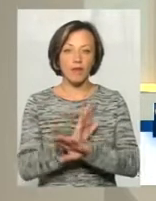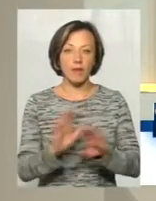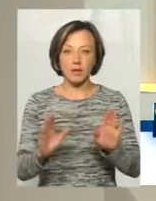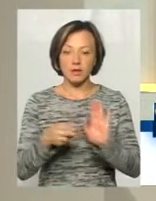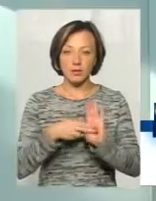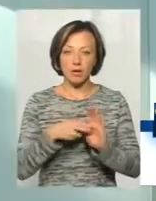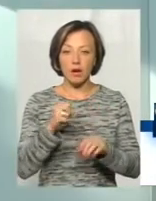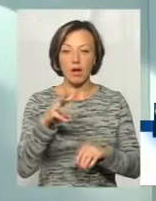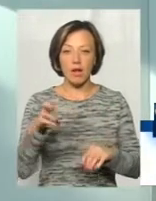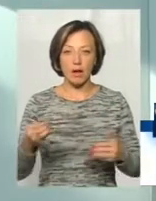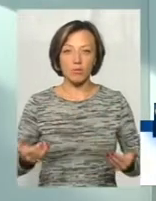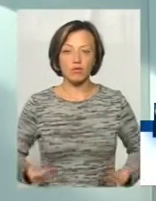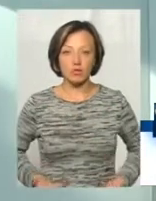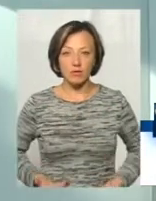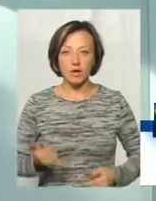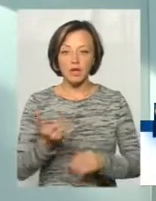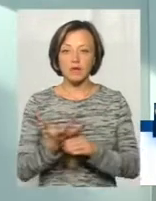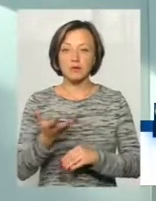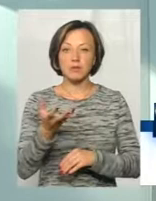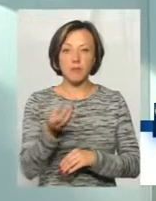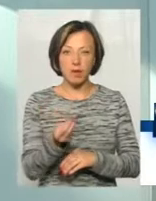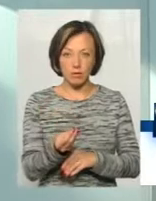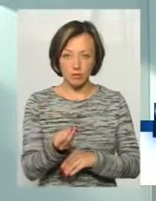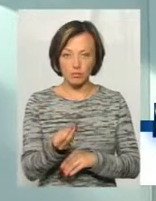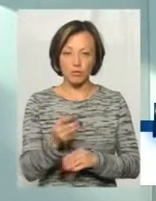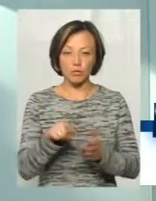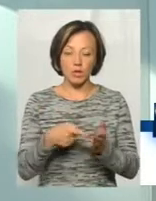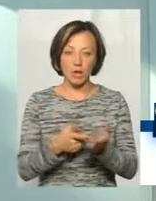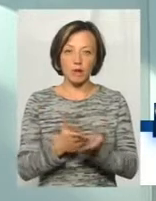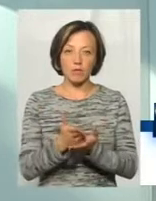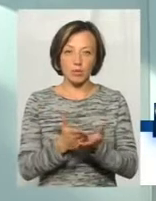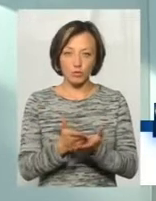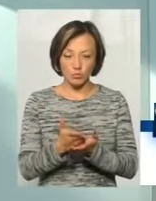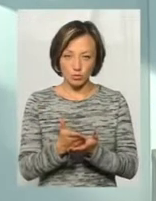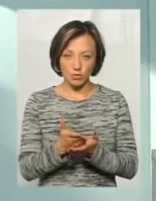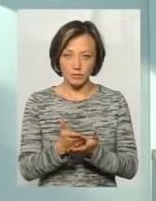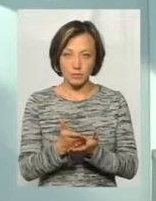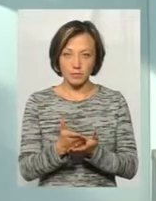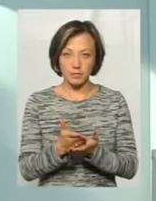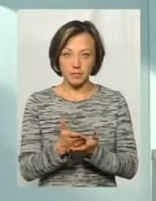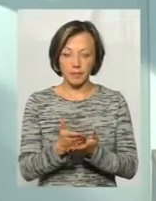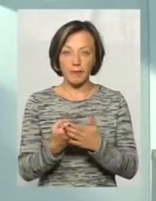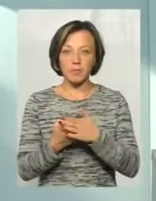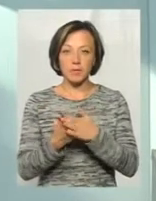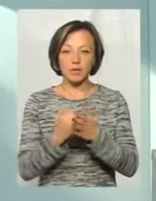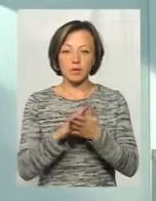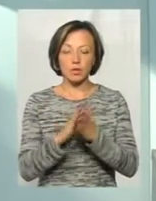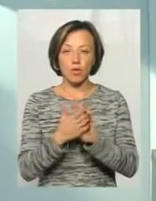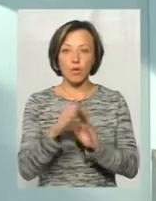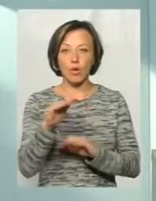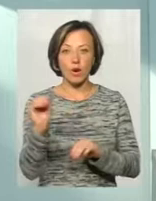але проживає і сплачує, які нараховуються комунальні послуги, і вона за них сплачує. От на підставі договору оренди